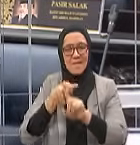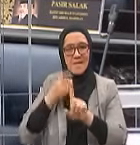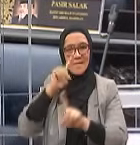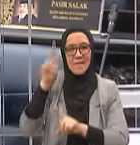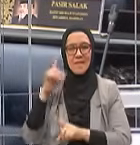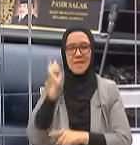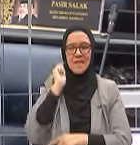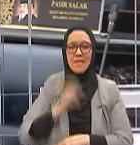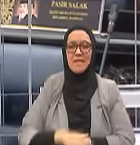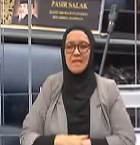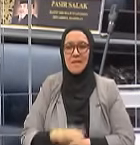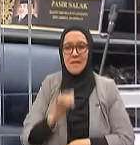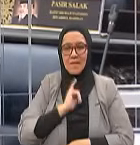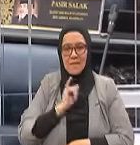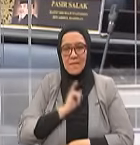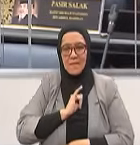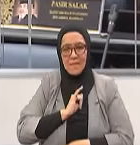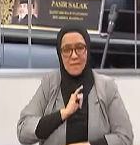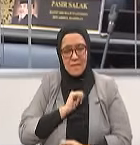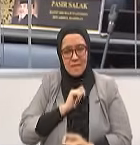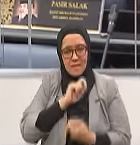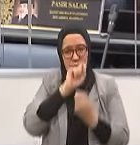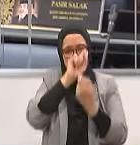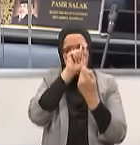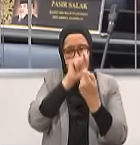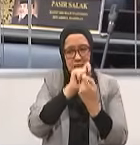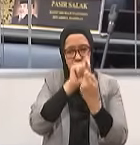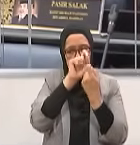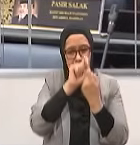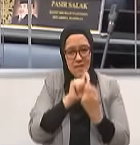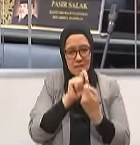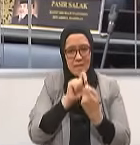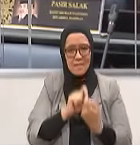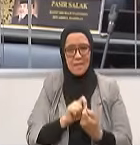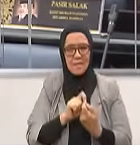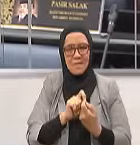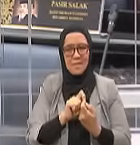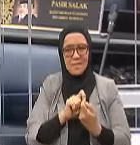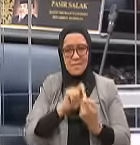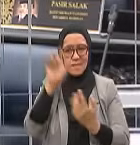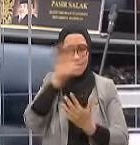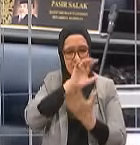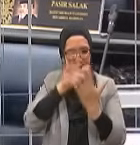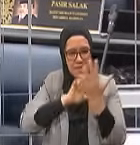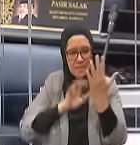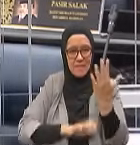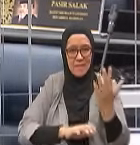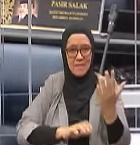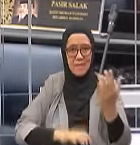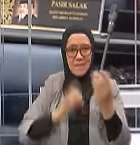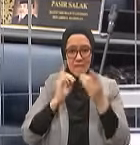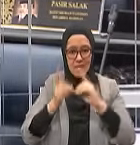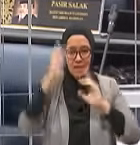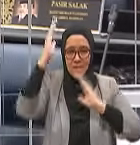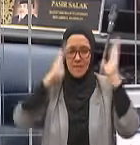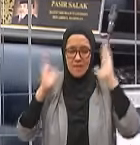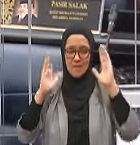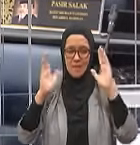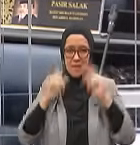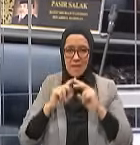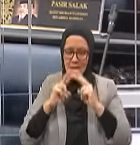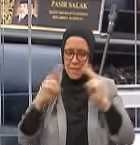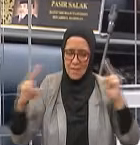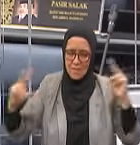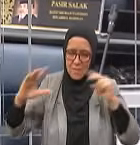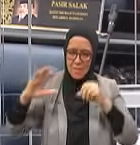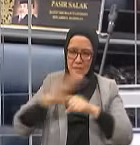saya meneliti orang ke tindakan ekonomi Digital Malaysia yang sangat komprehensif dalam depan ini transisi ke